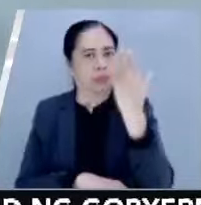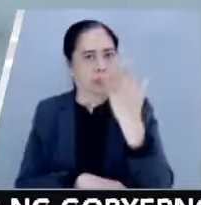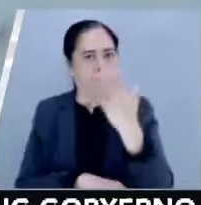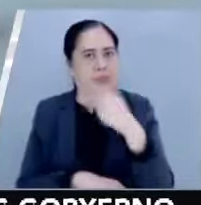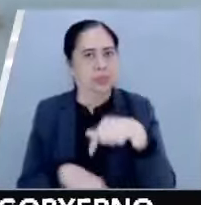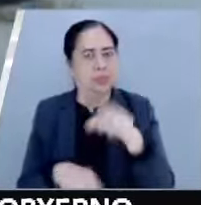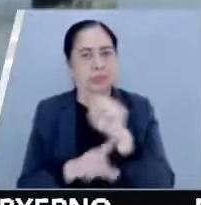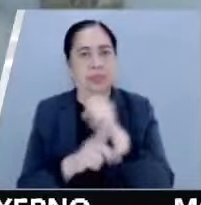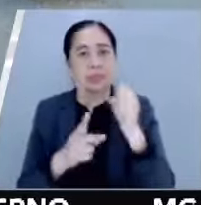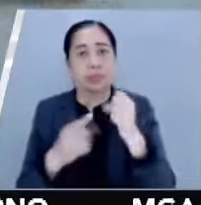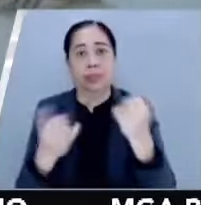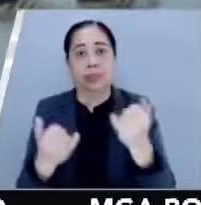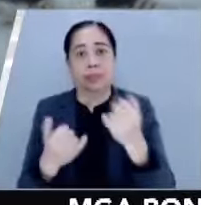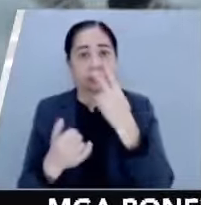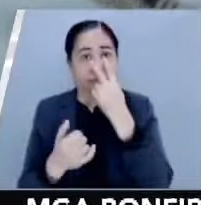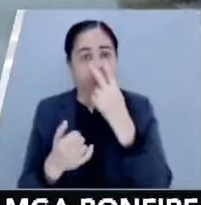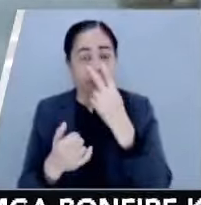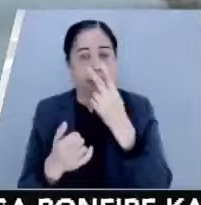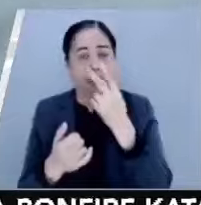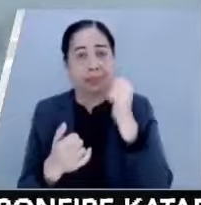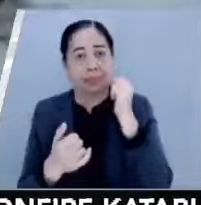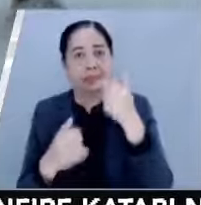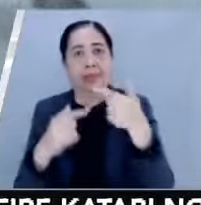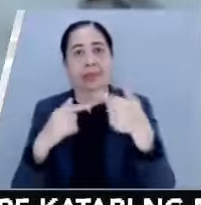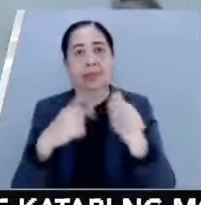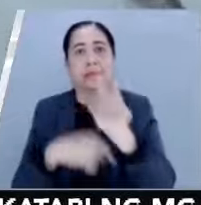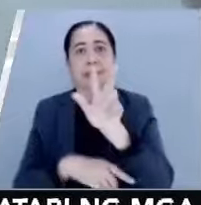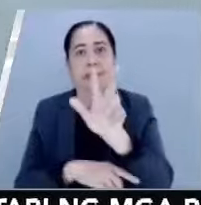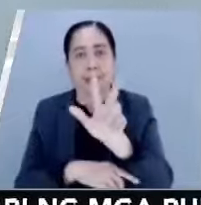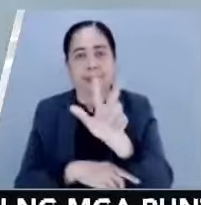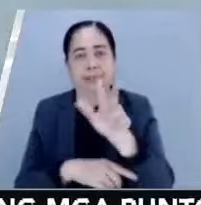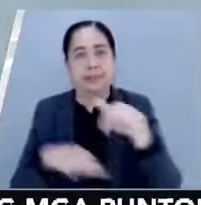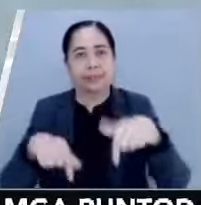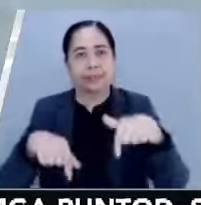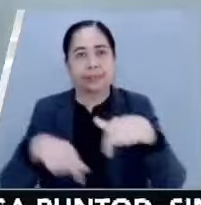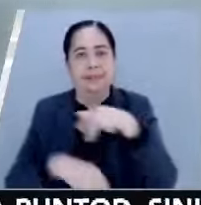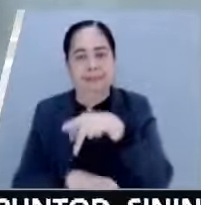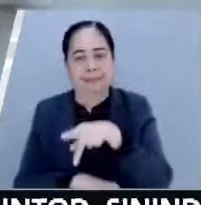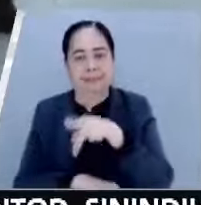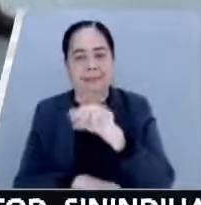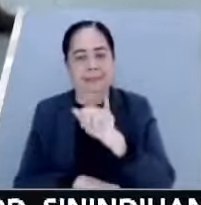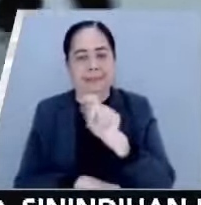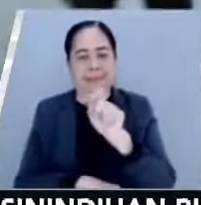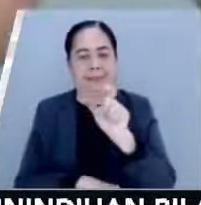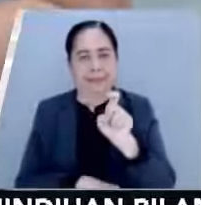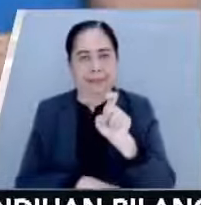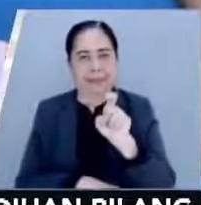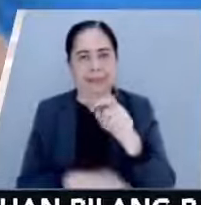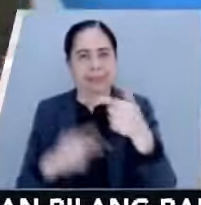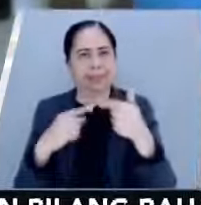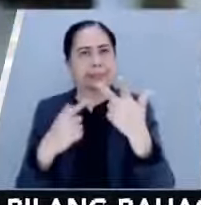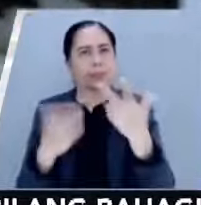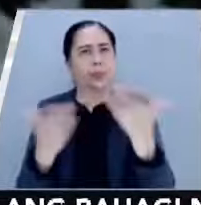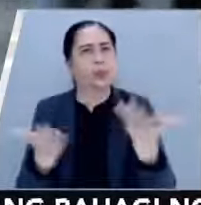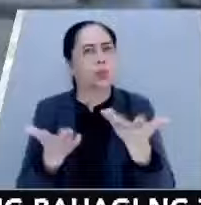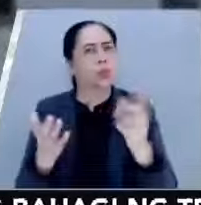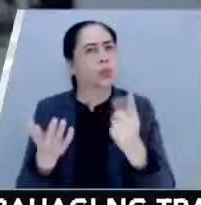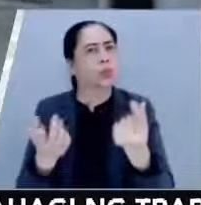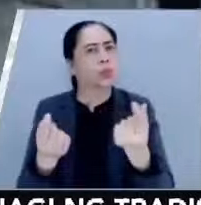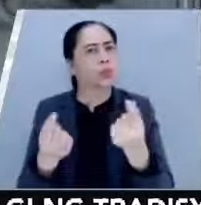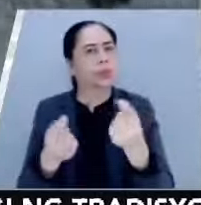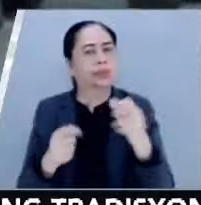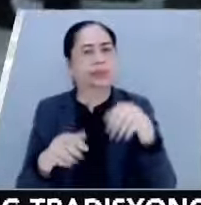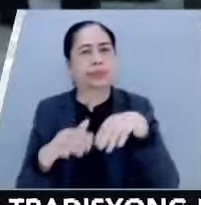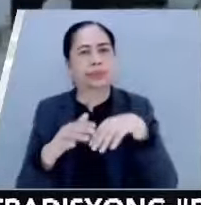ngayon sa may gate 3 ng pitx ito pong ah gate 3 Ay kung saan ah dumarating